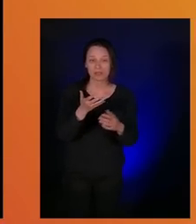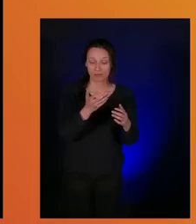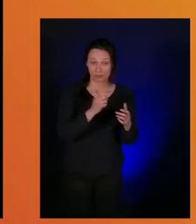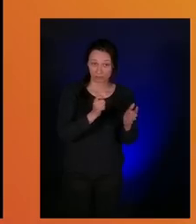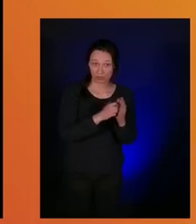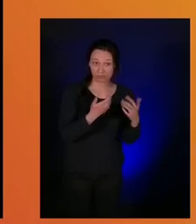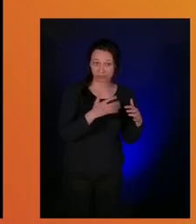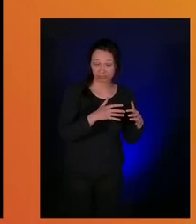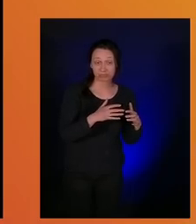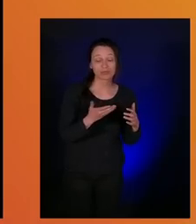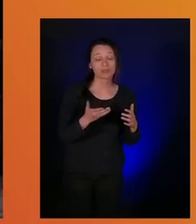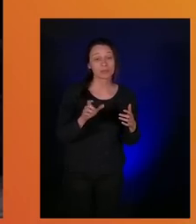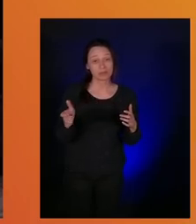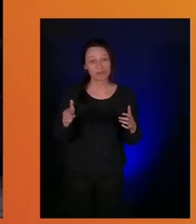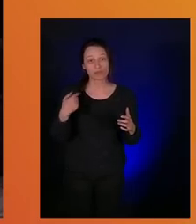numéro 3. Vas-y, François.